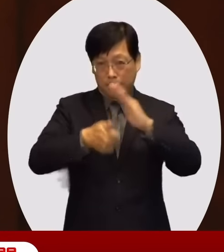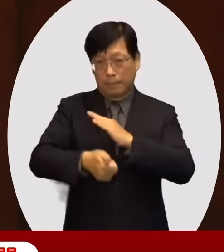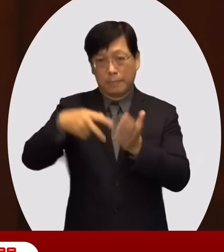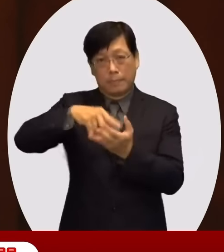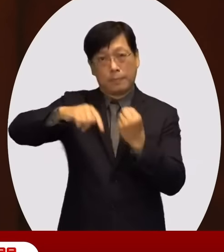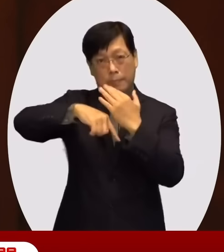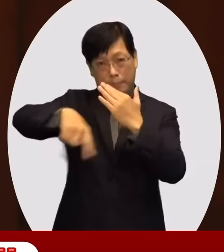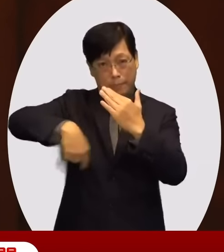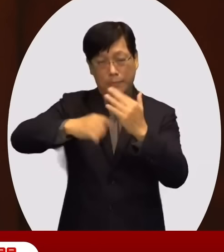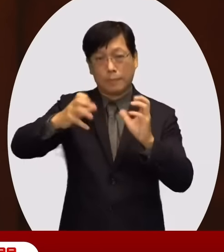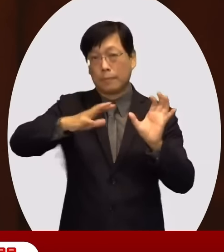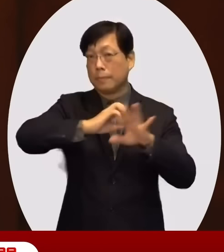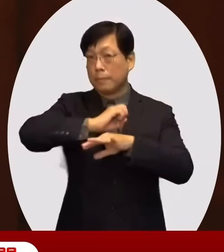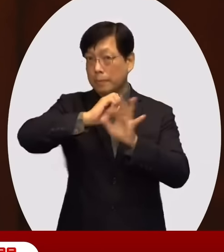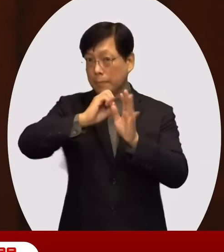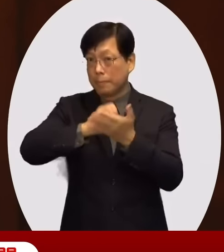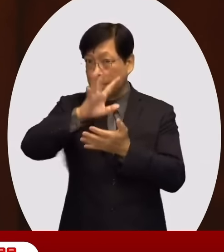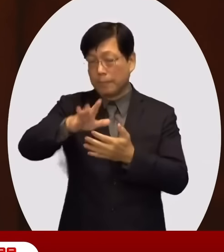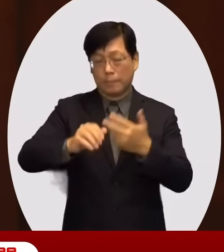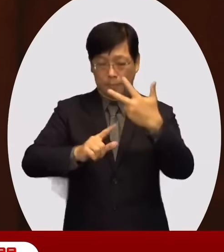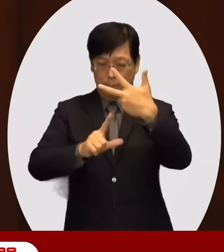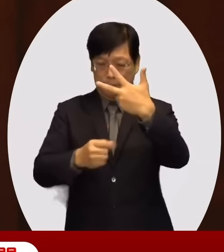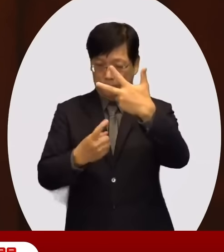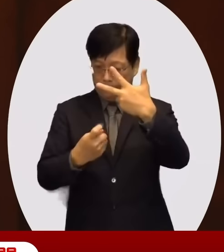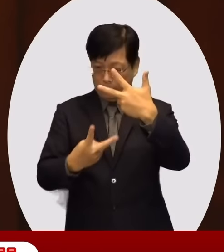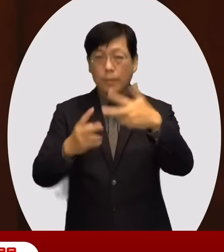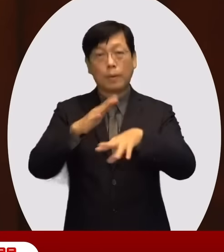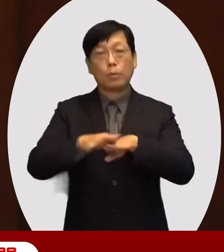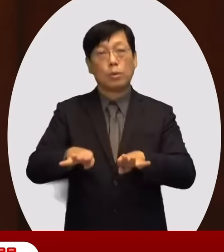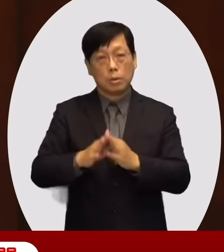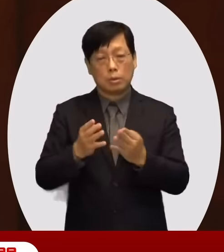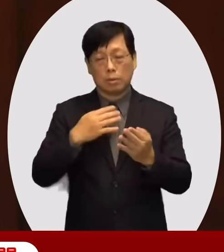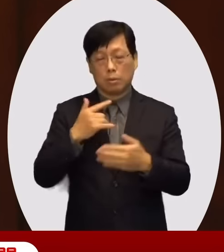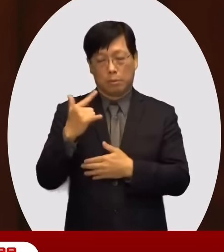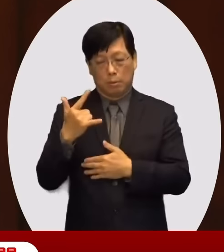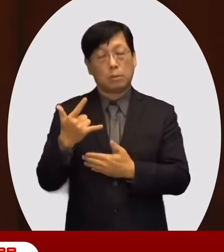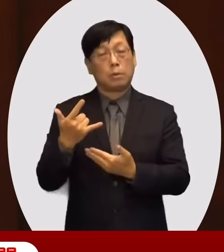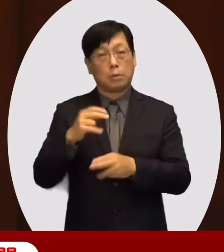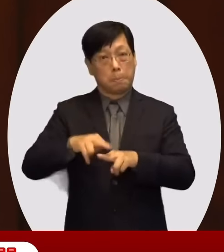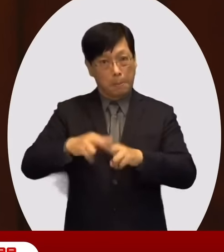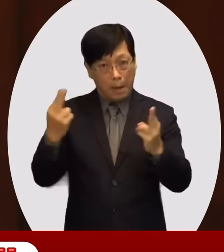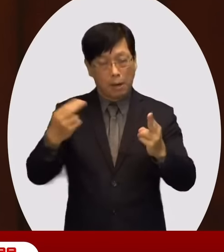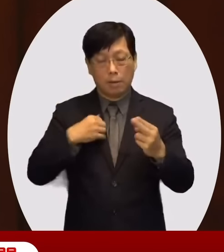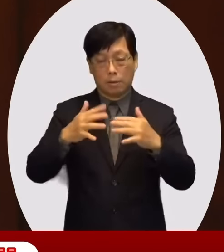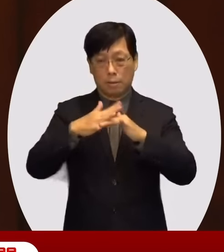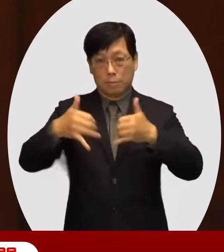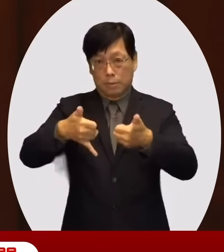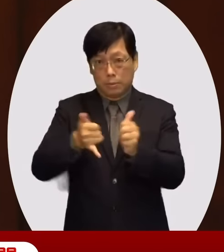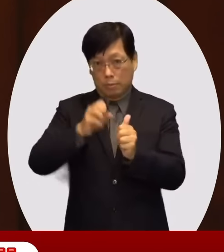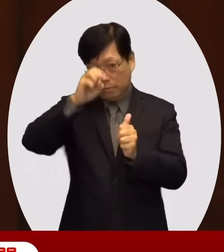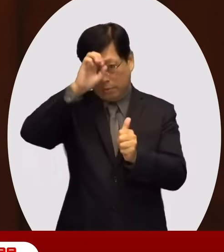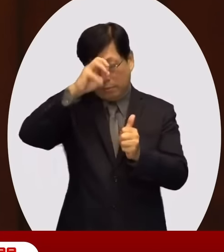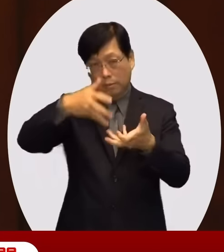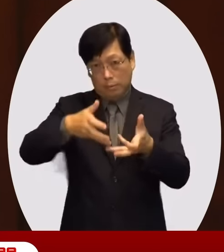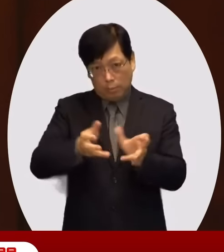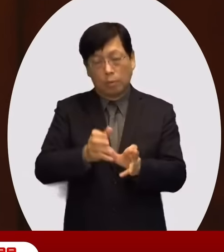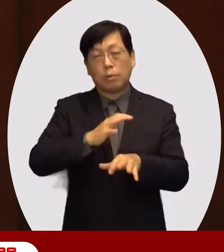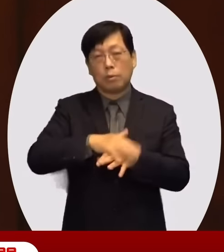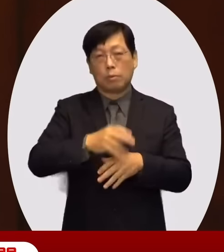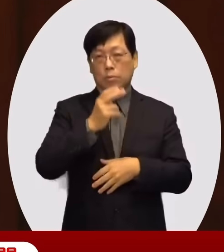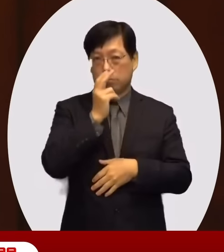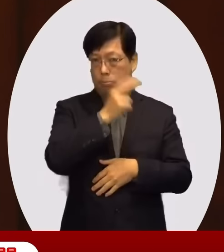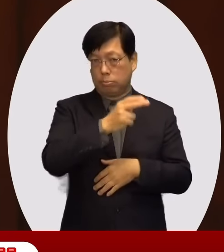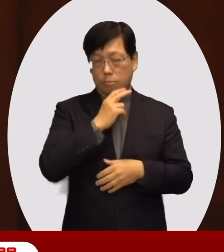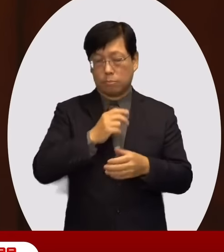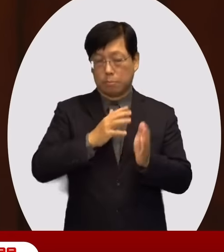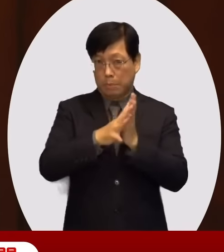告，7月12号就会通过协商的冷冻期，到时候民众党的党团会要求排